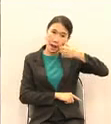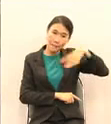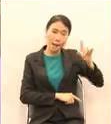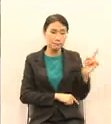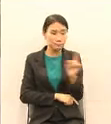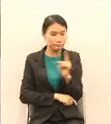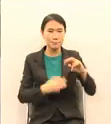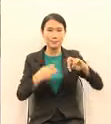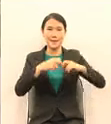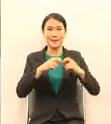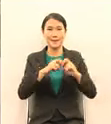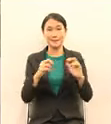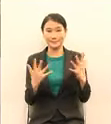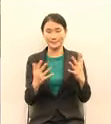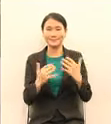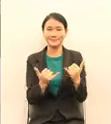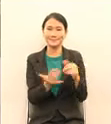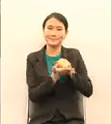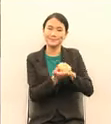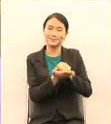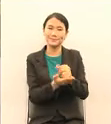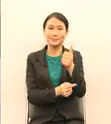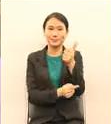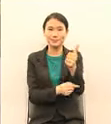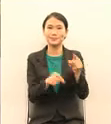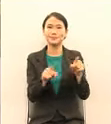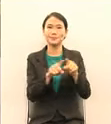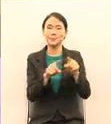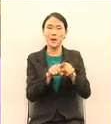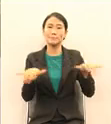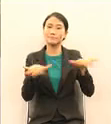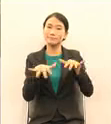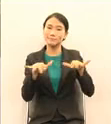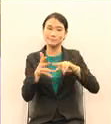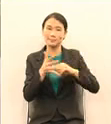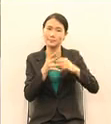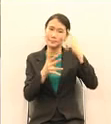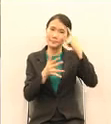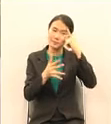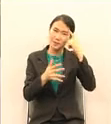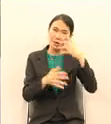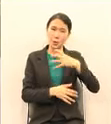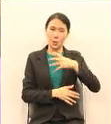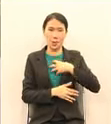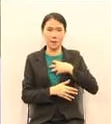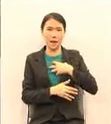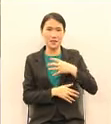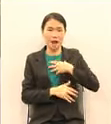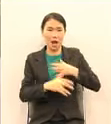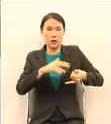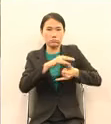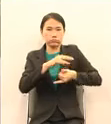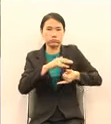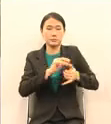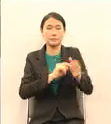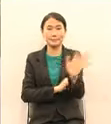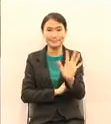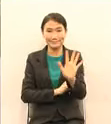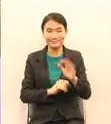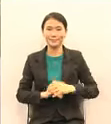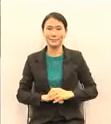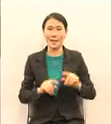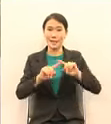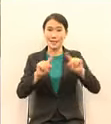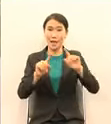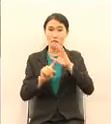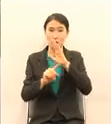านะครับก็สามารถที่จะให้บริการตรงนี้ได้เหมือนปกติไม่ได้ต้องกักบริเวณแต่อย่างใดนะครับยกเว้นห